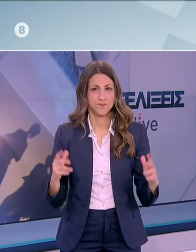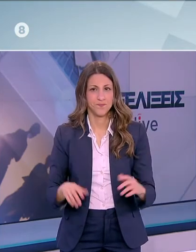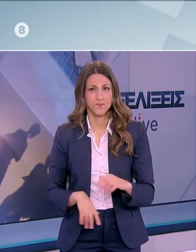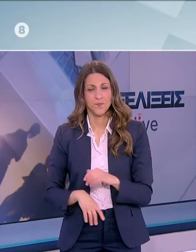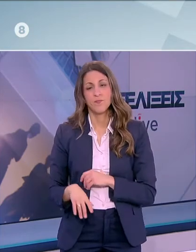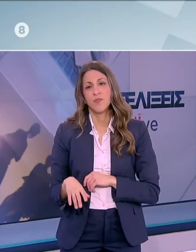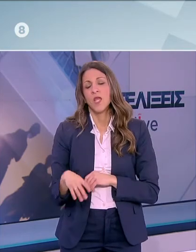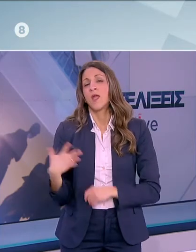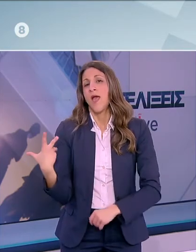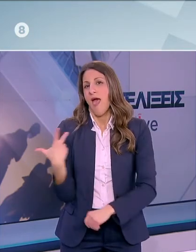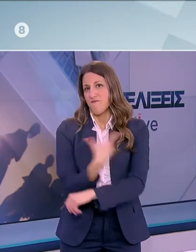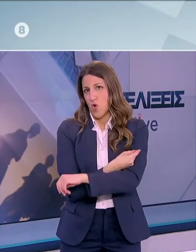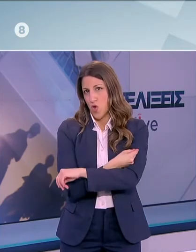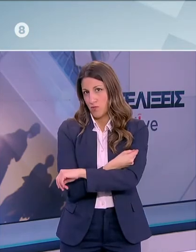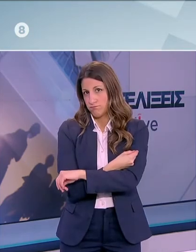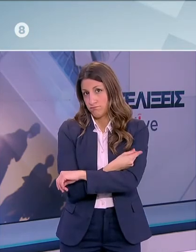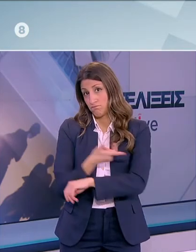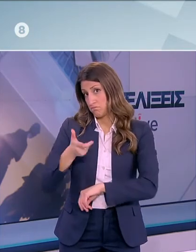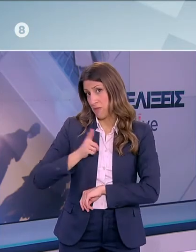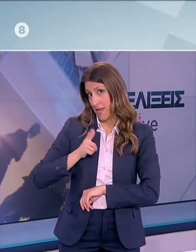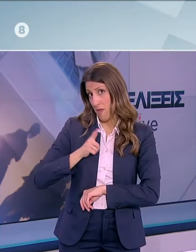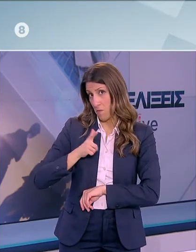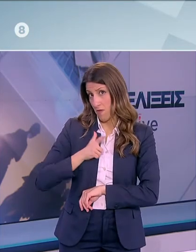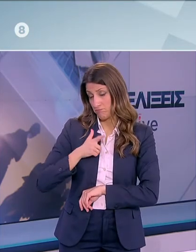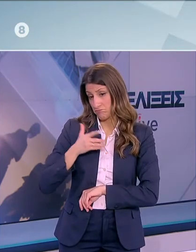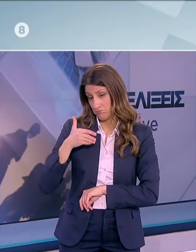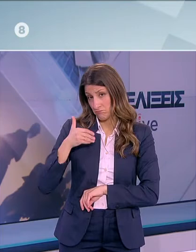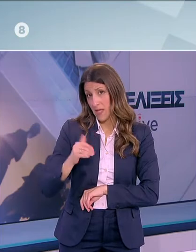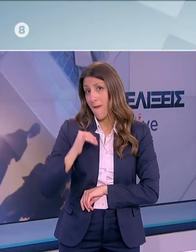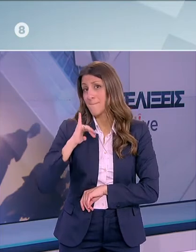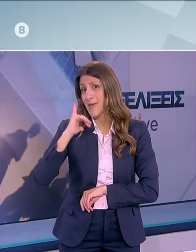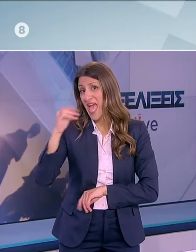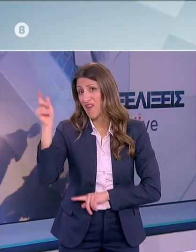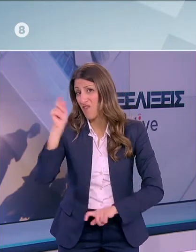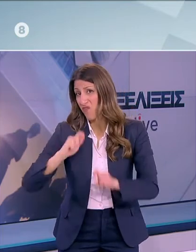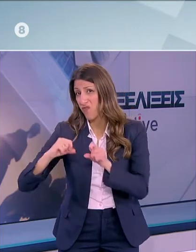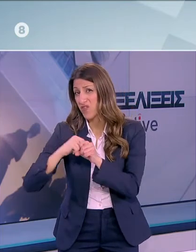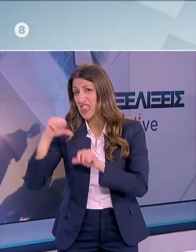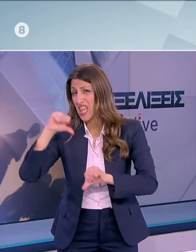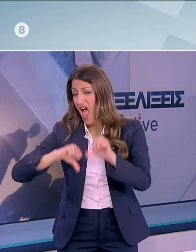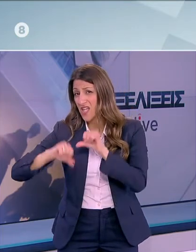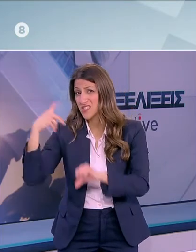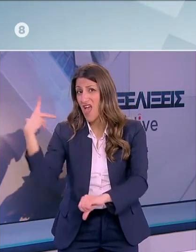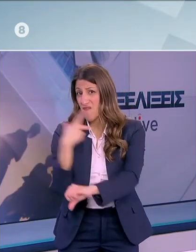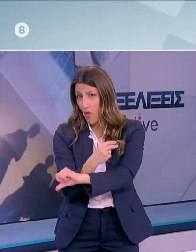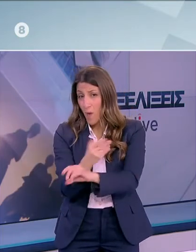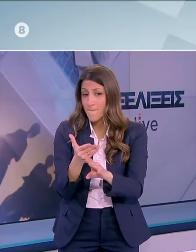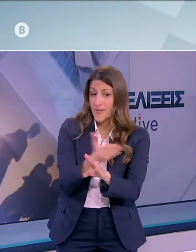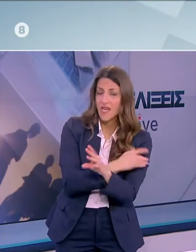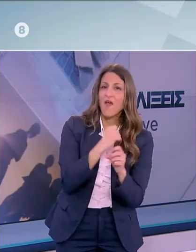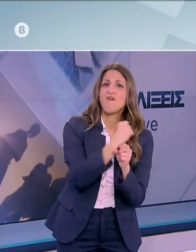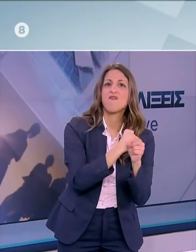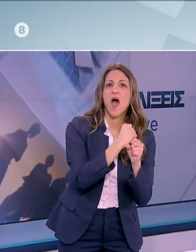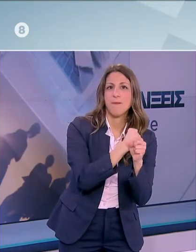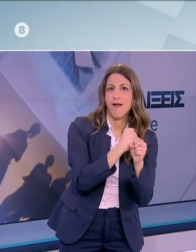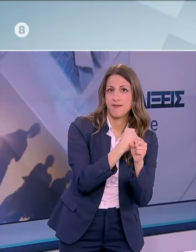ή το αποτελεσματικό εμβόλιο όταν θα έρθει. Σίγουρα μέχρι τότε οι αποτελεσματικές θεραπείες θα μας βοηθά να το καταπολεμήσουμε καλύτερα. Και